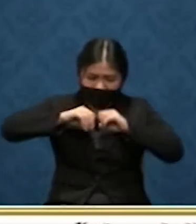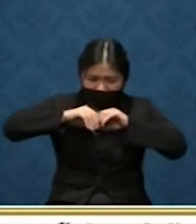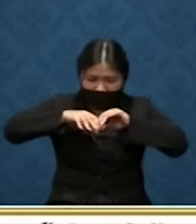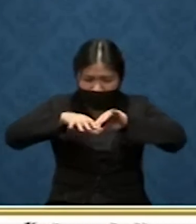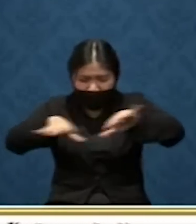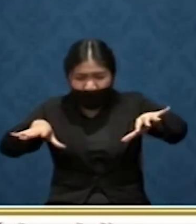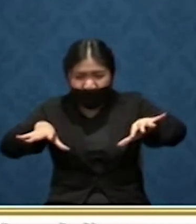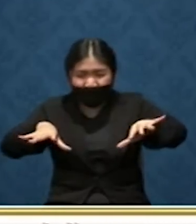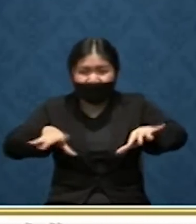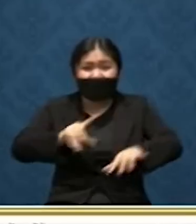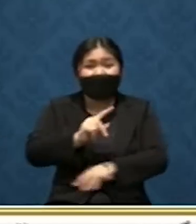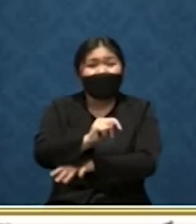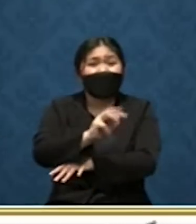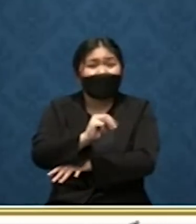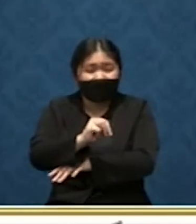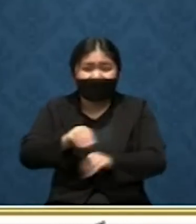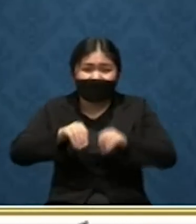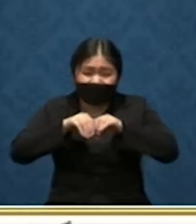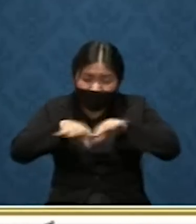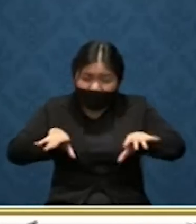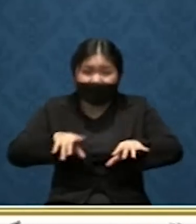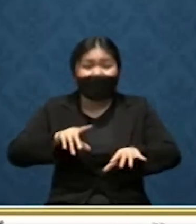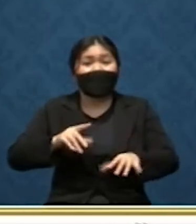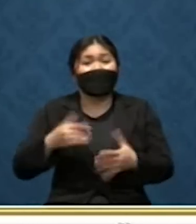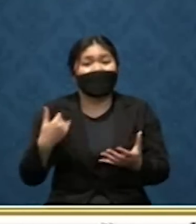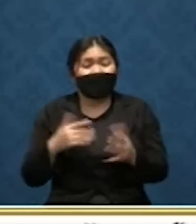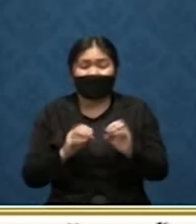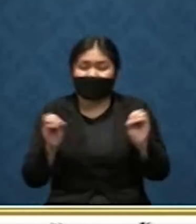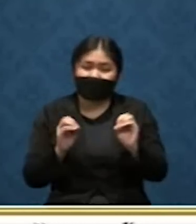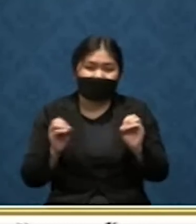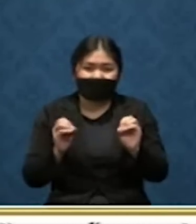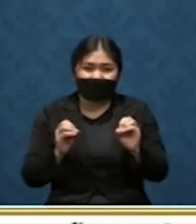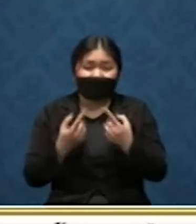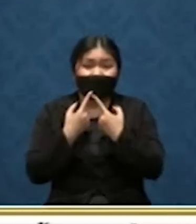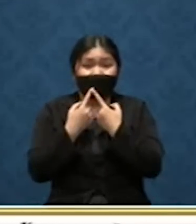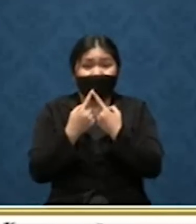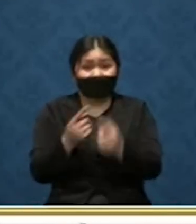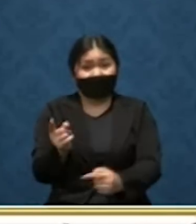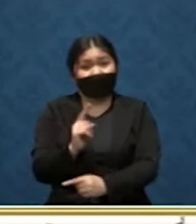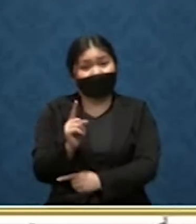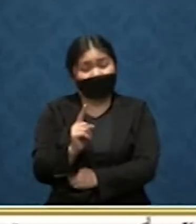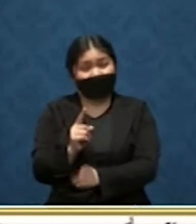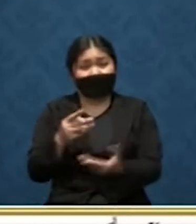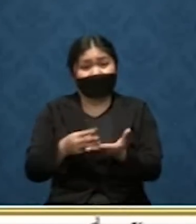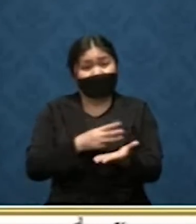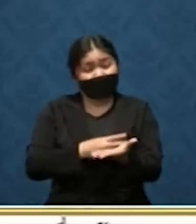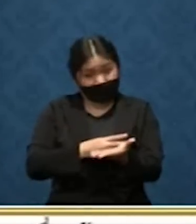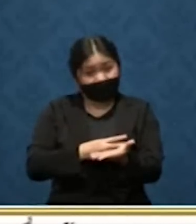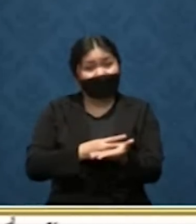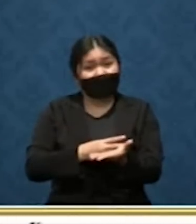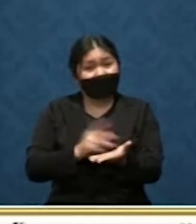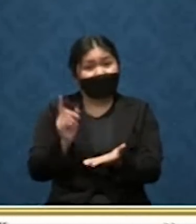เรื่องตอม.ถูเปิดโปรงออกมาตั้งแต่แรกแต่ยิงไปก่านั้นคือวิธีการท่มาทัน